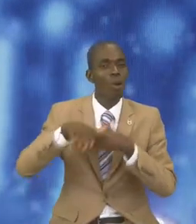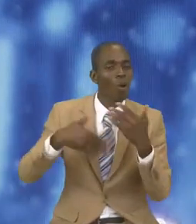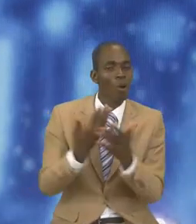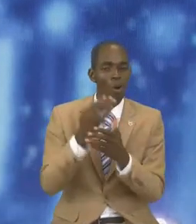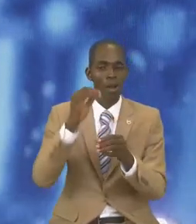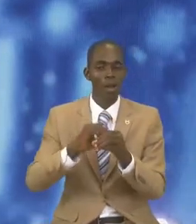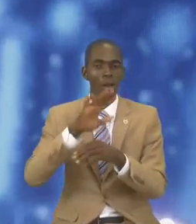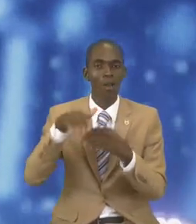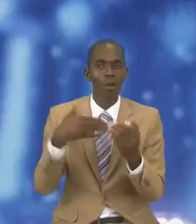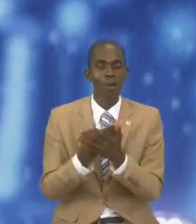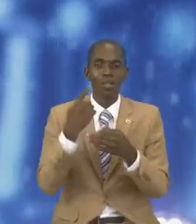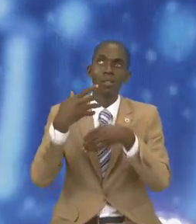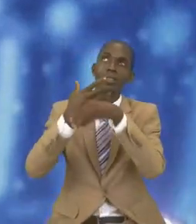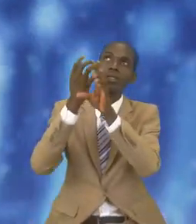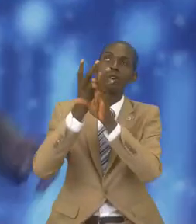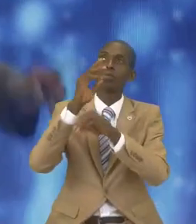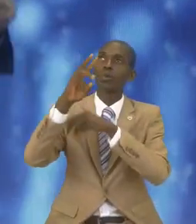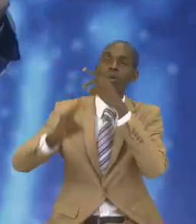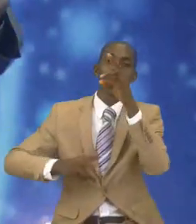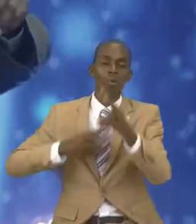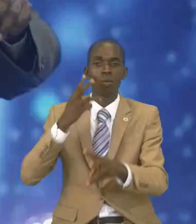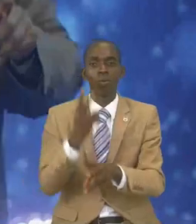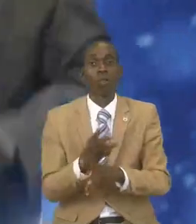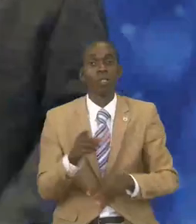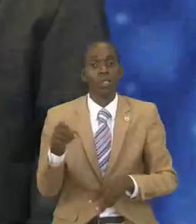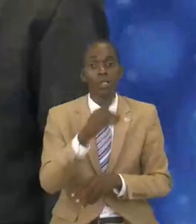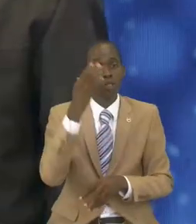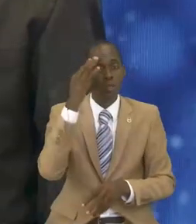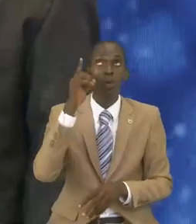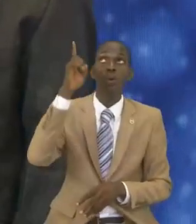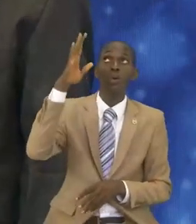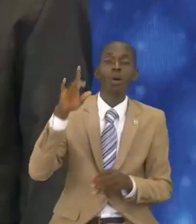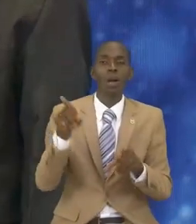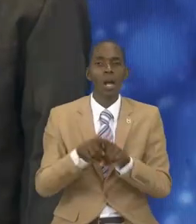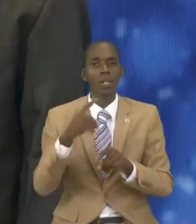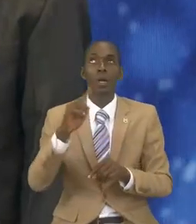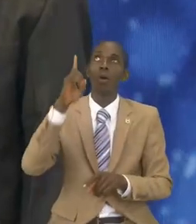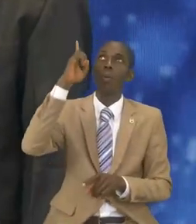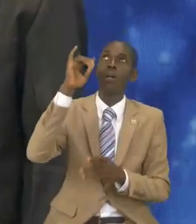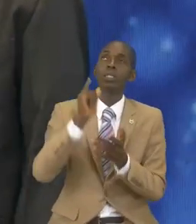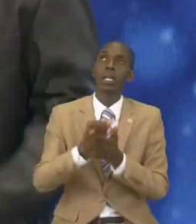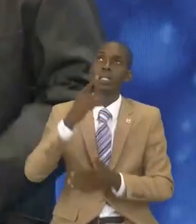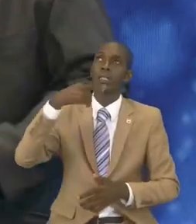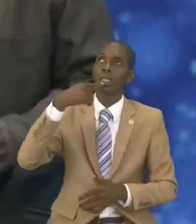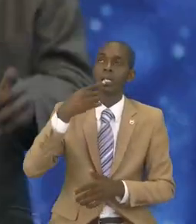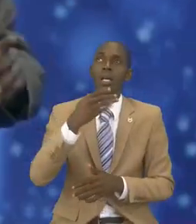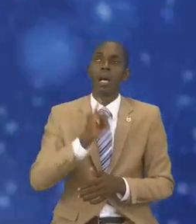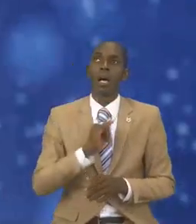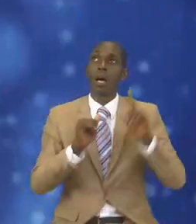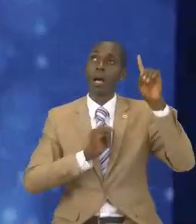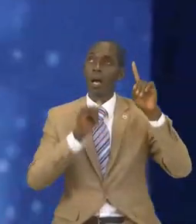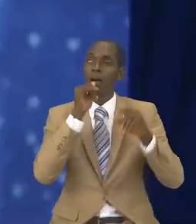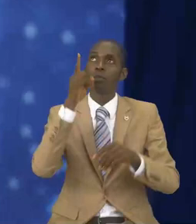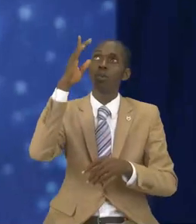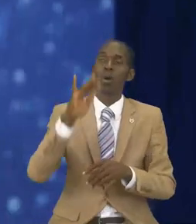en tous, le créateur de tout l'univers. Ils connaissent leur Dieu comme celui qui a dit, « Je suis Dieu, je